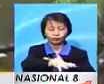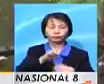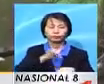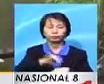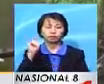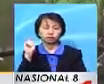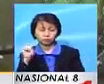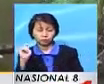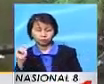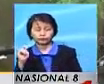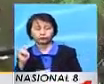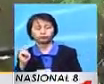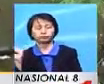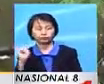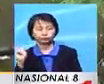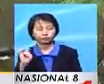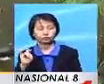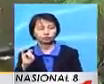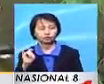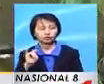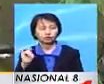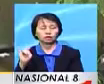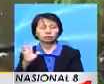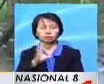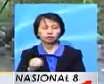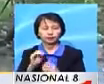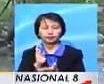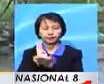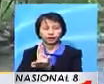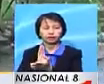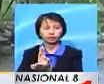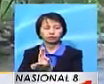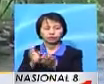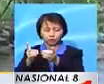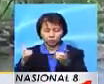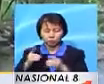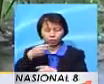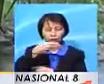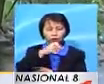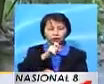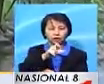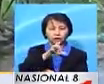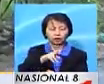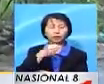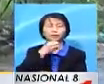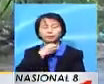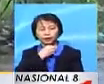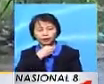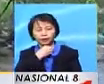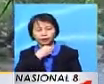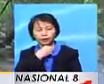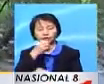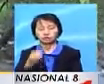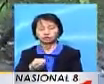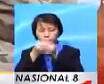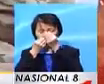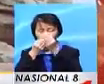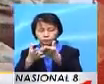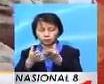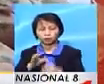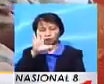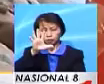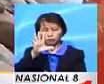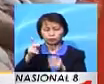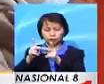Intan, Pengerusi Jawatankuasa Pengurusan dan Bantuan Bencana Daerah Hilir Perak, Zul Hisham Ahmad Syukuri memaklumkan